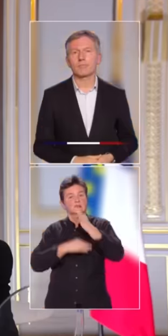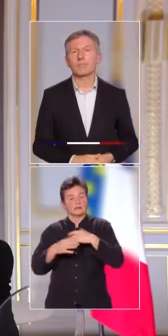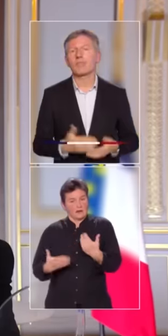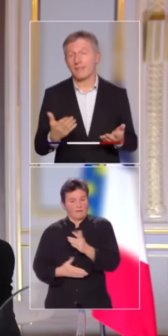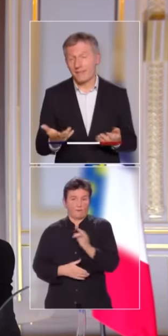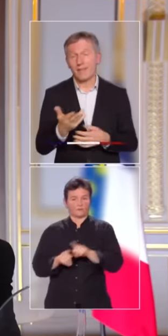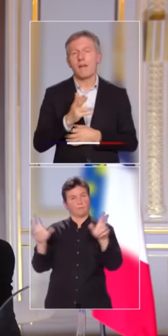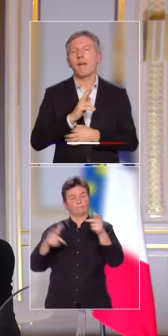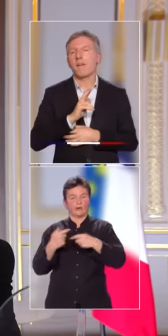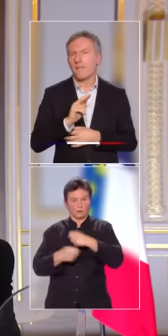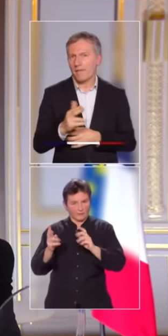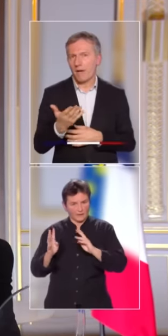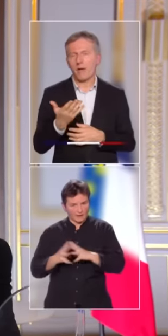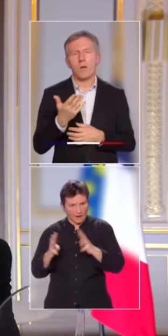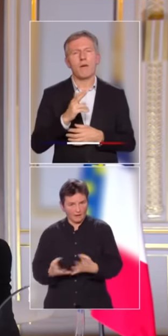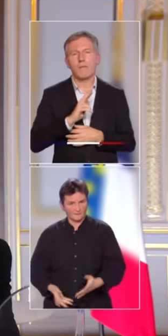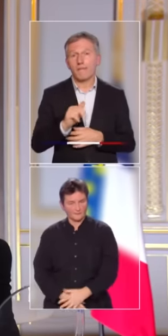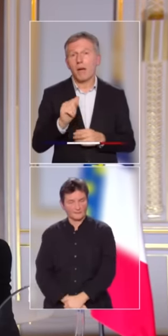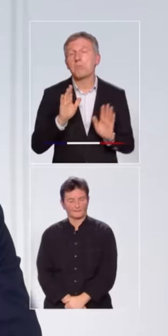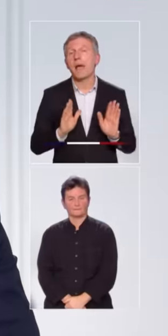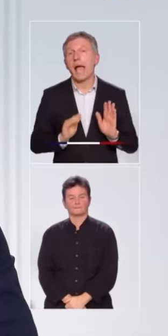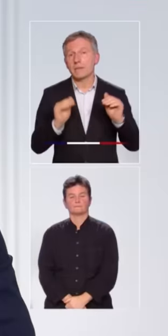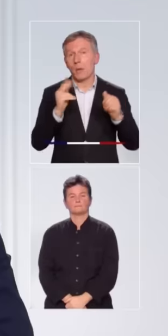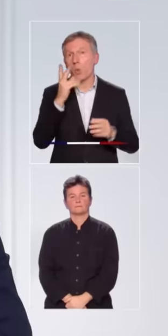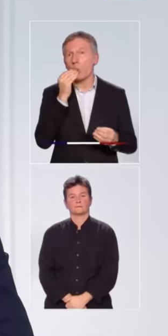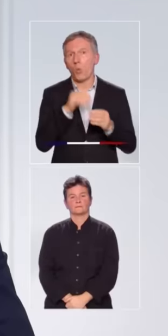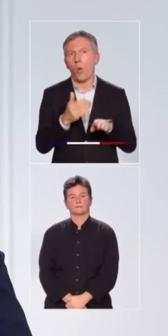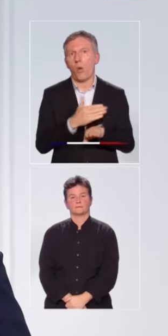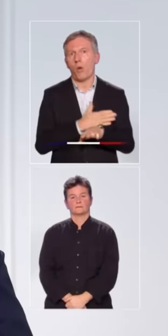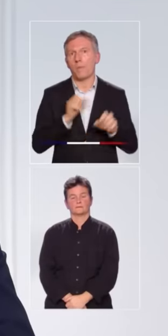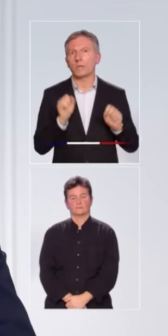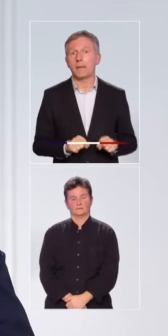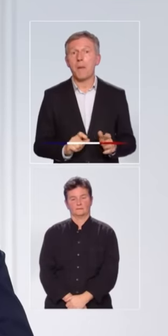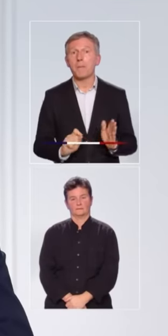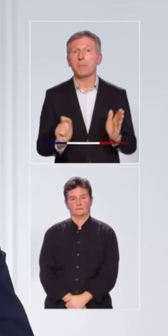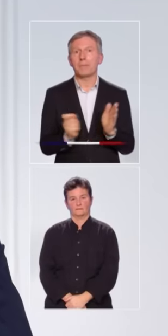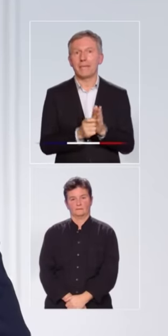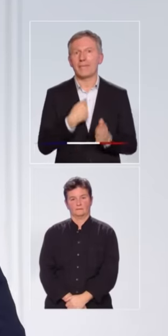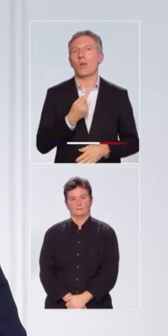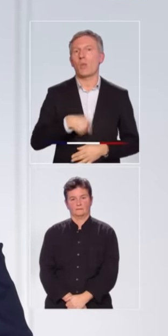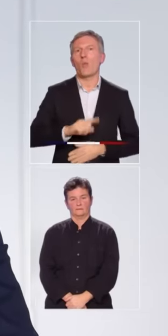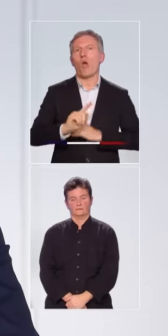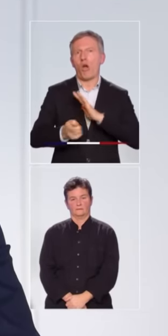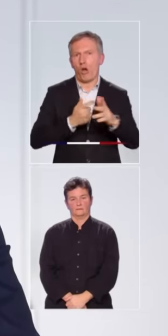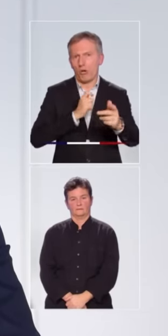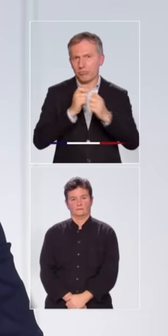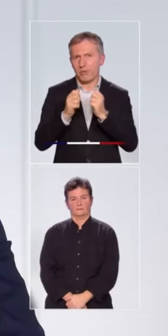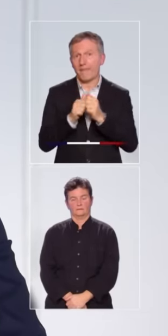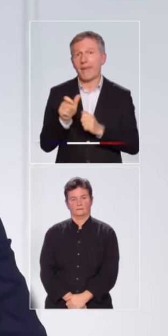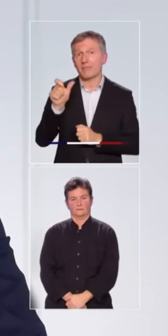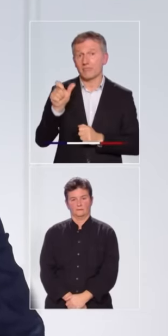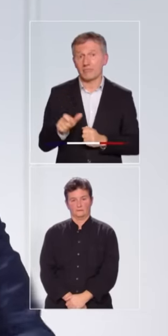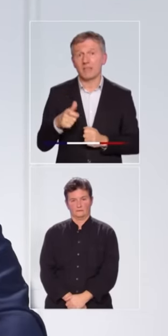guerre. Et viendra, je l'espère, le plus tôt possible, le moment où nous aurons à reparler avec le